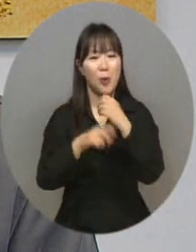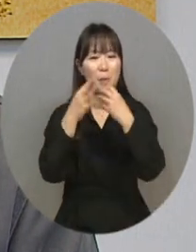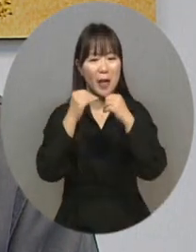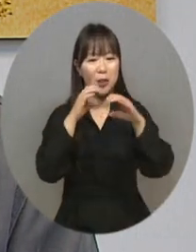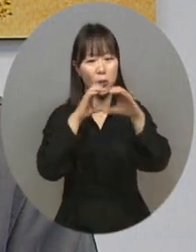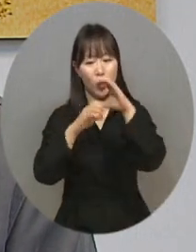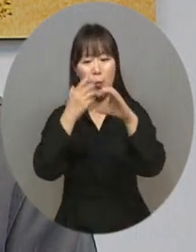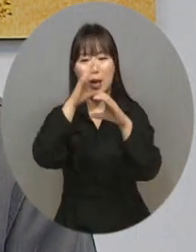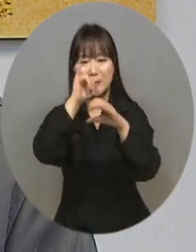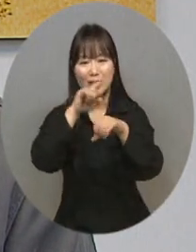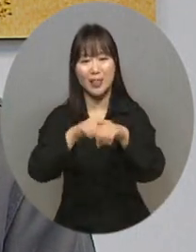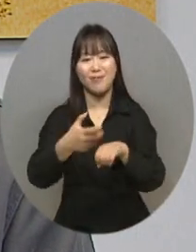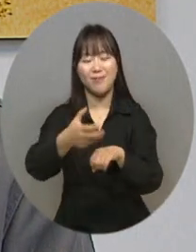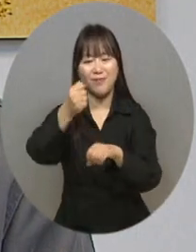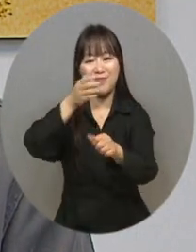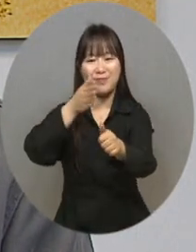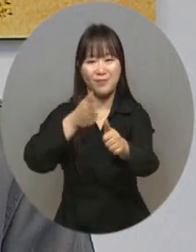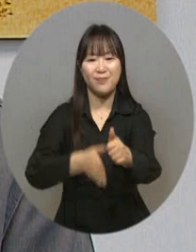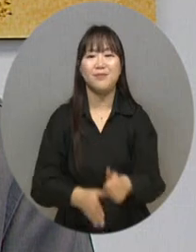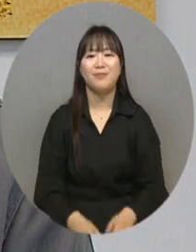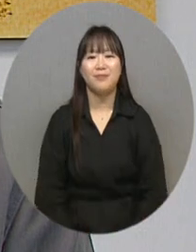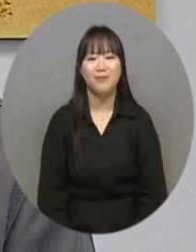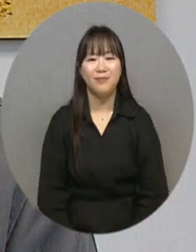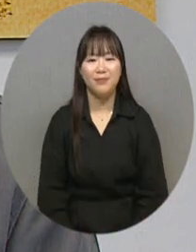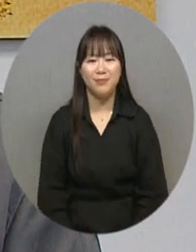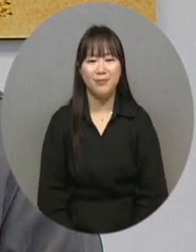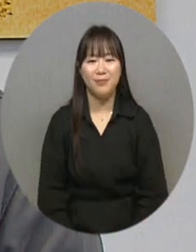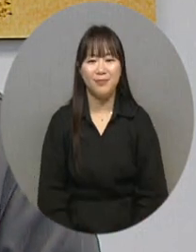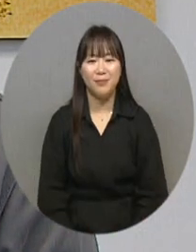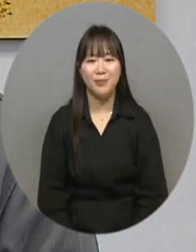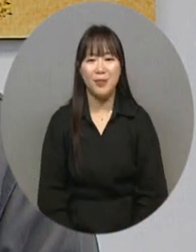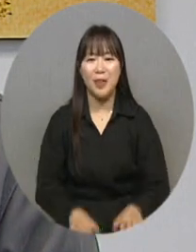소통을 할 수 있는 어떤 시간을 가져보시길 바랍니다. 그러면